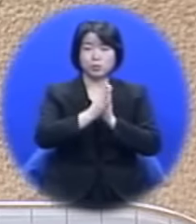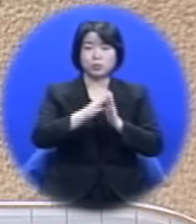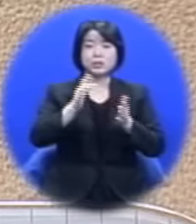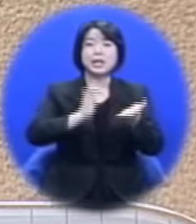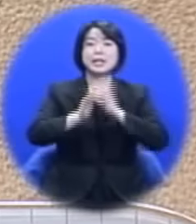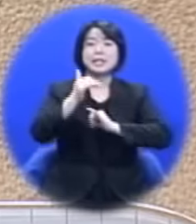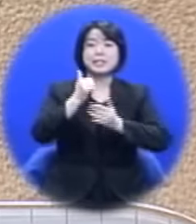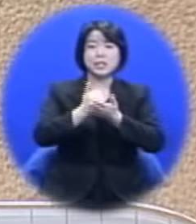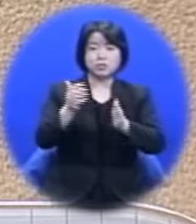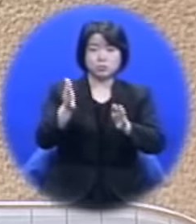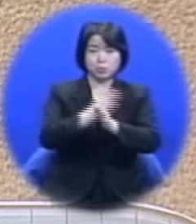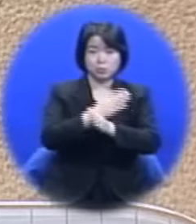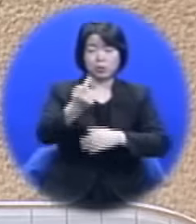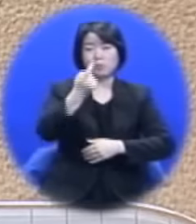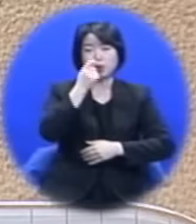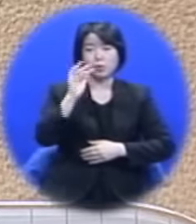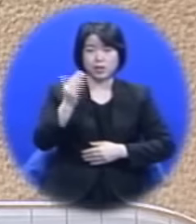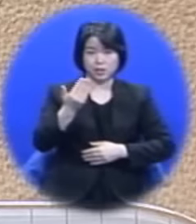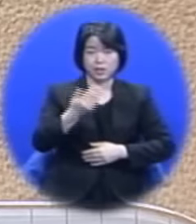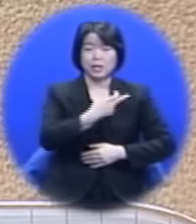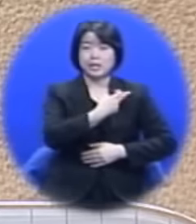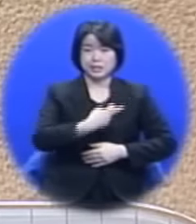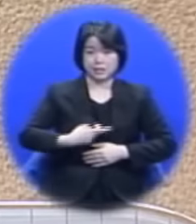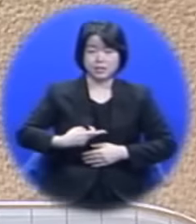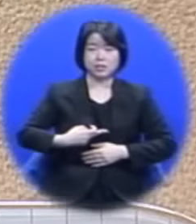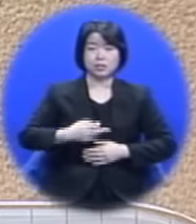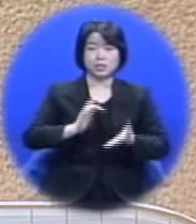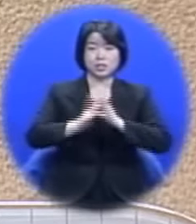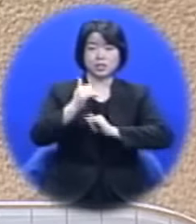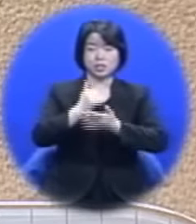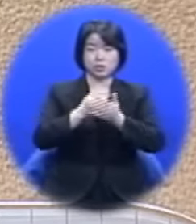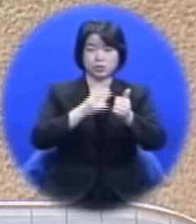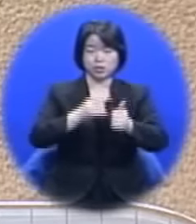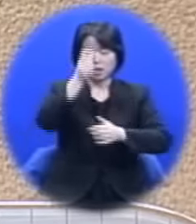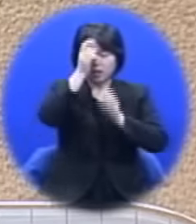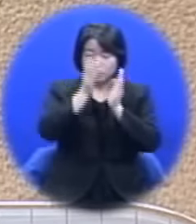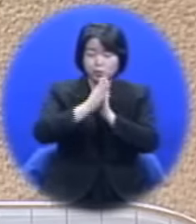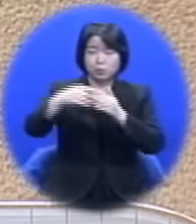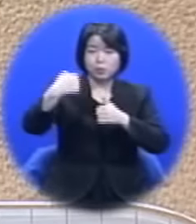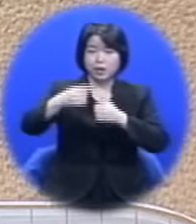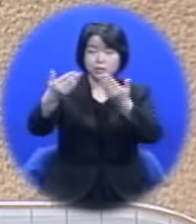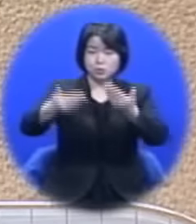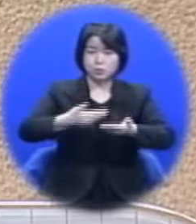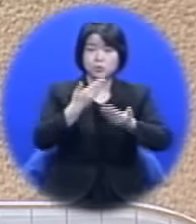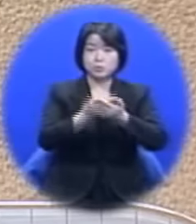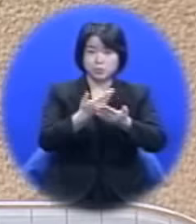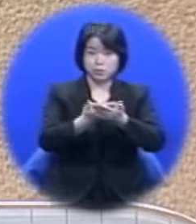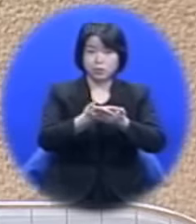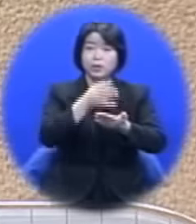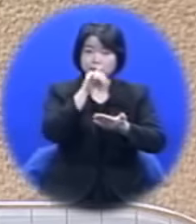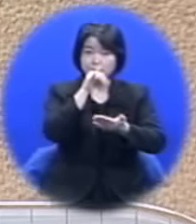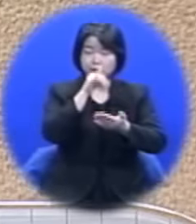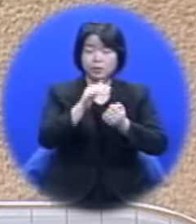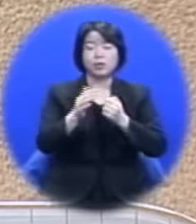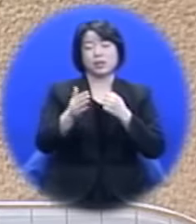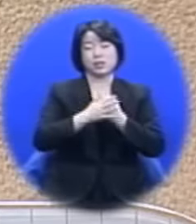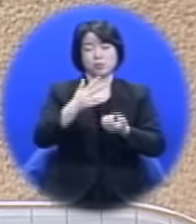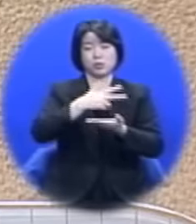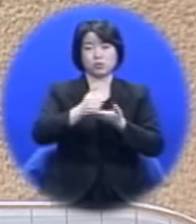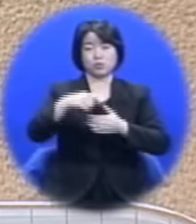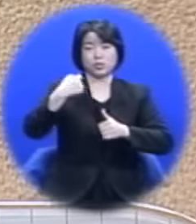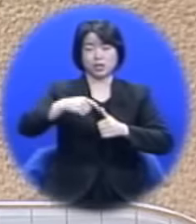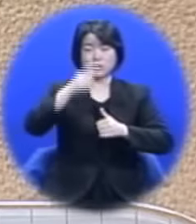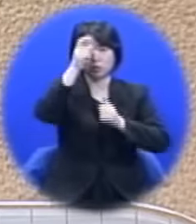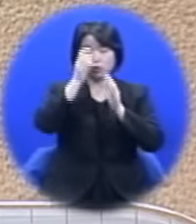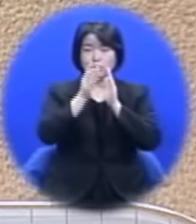제자들이 예수님께 우리에게 기도를 가르쳐 주옵소서 그랬지 않습니까 그래서 주기도문을 통해서